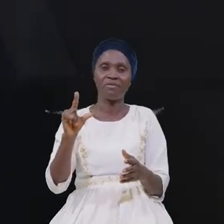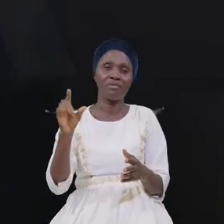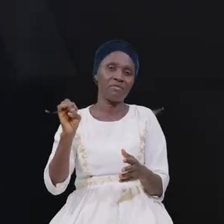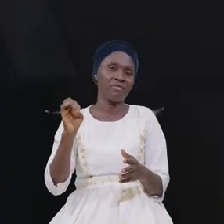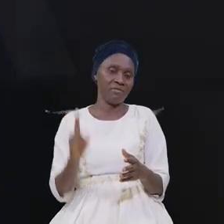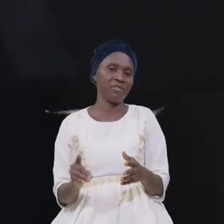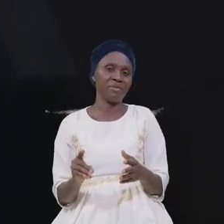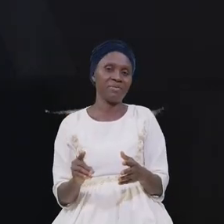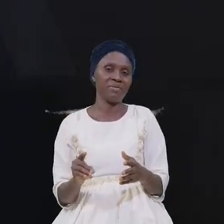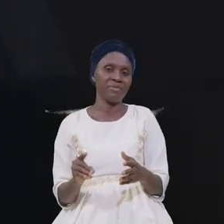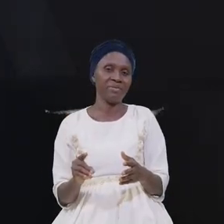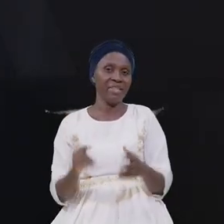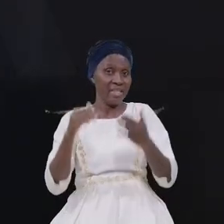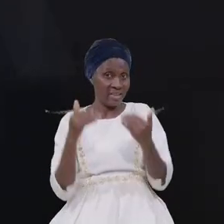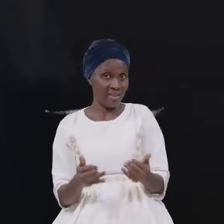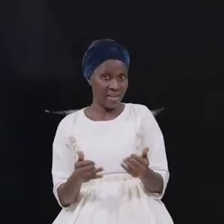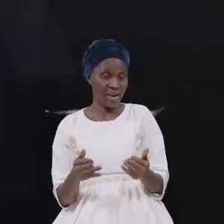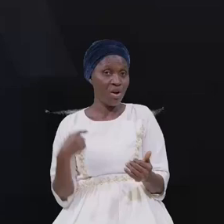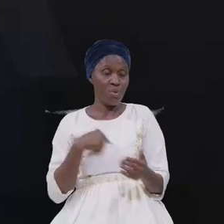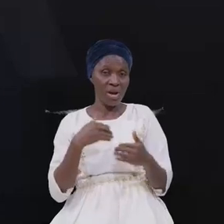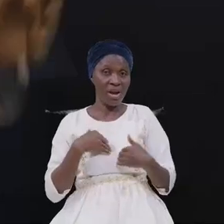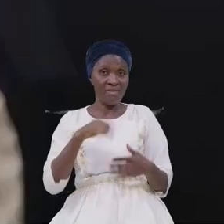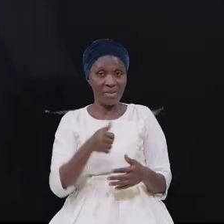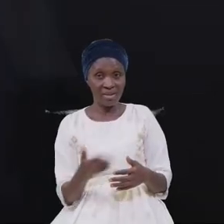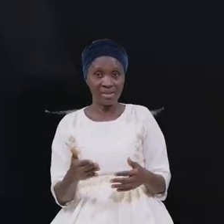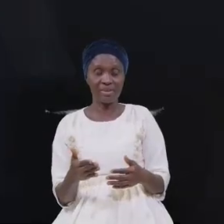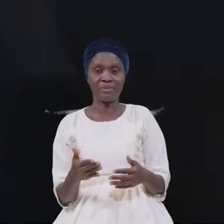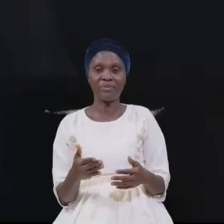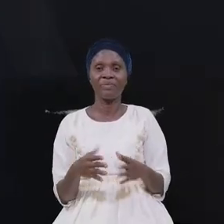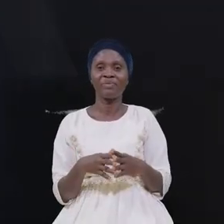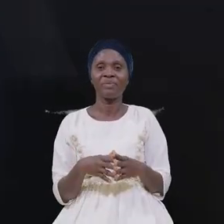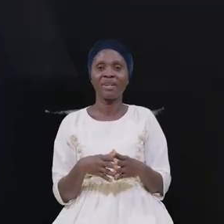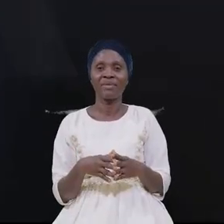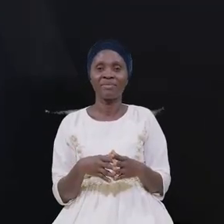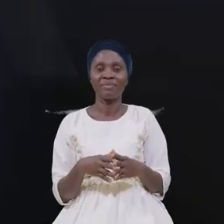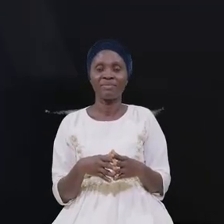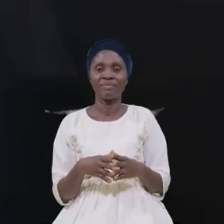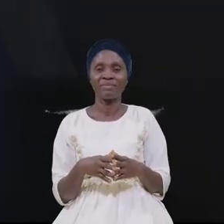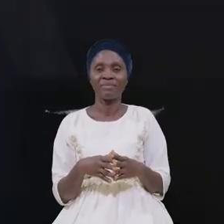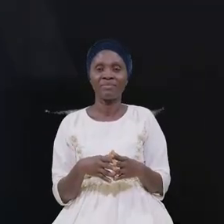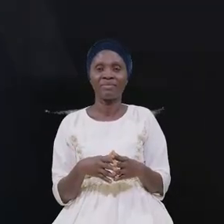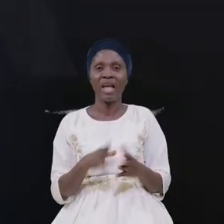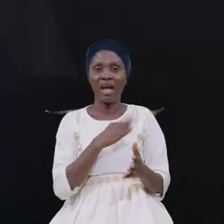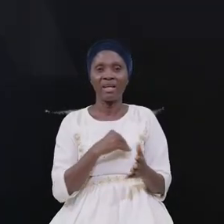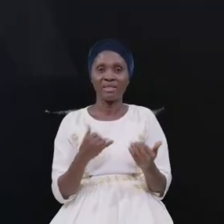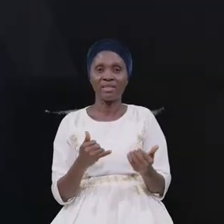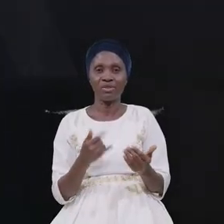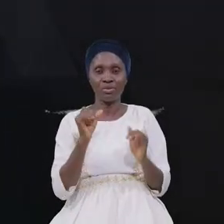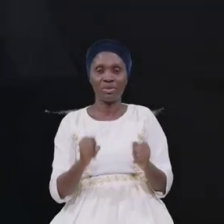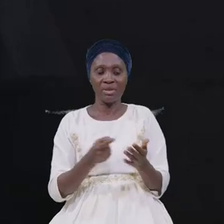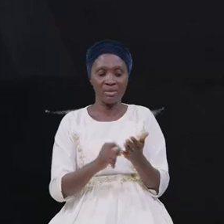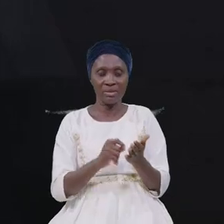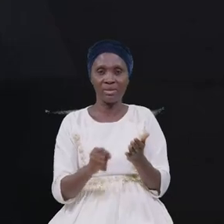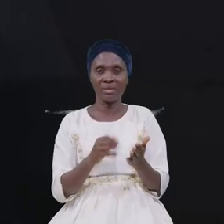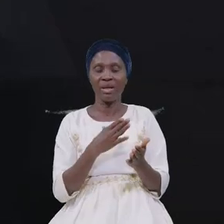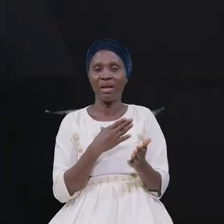Si il y a une erreur, on met le buval là-bas. Maintenant, qu'est-ce qu'on a maintenant? Il y a le micro, il